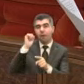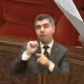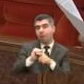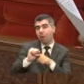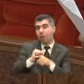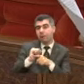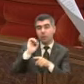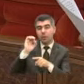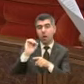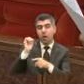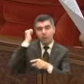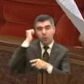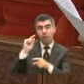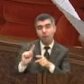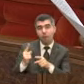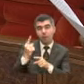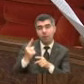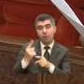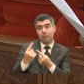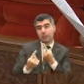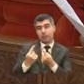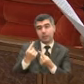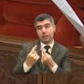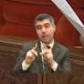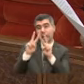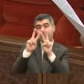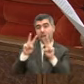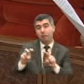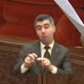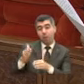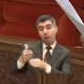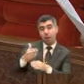النسبه التي يتم ادماجها في حدود